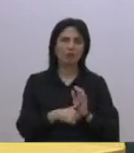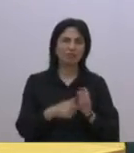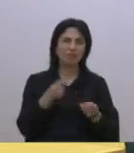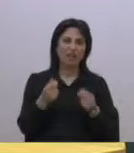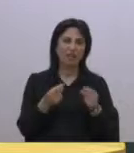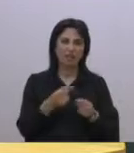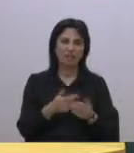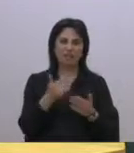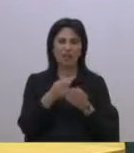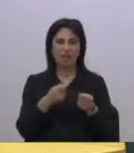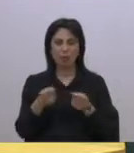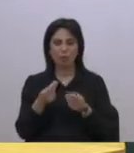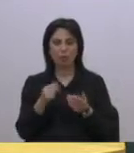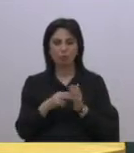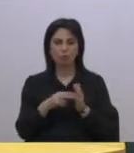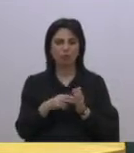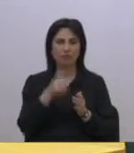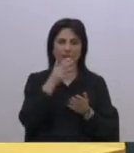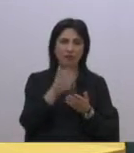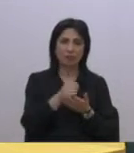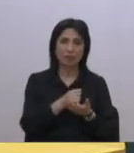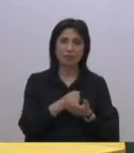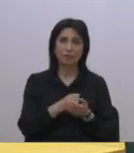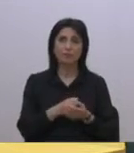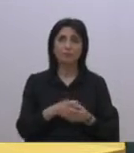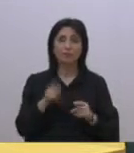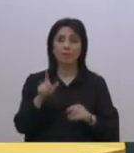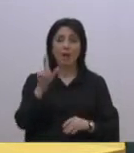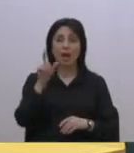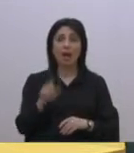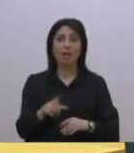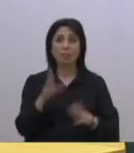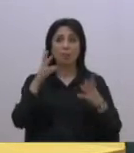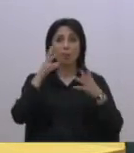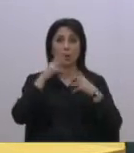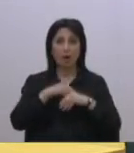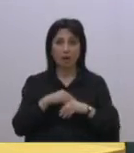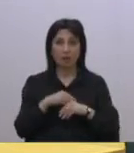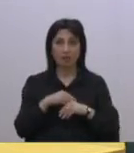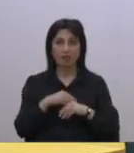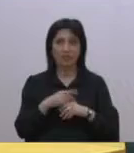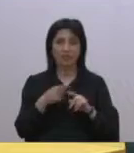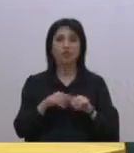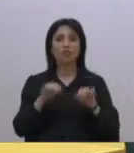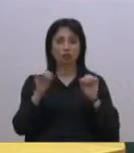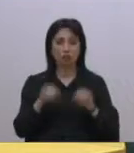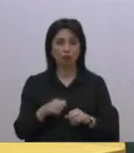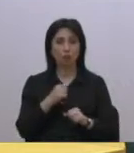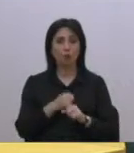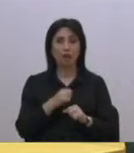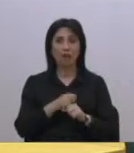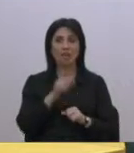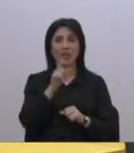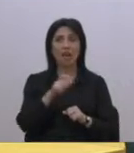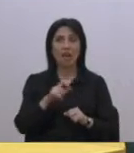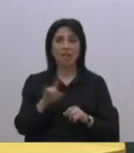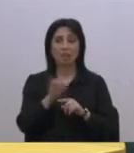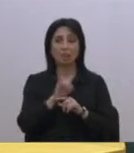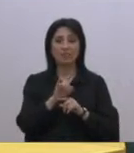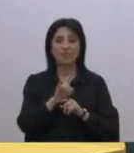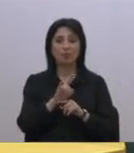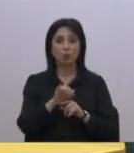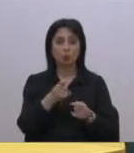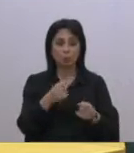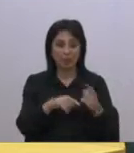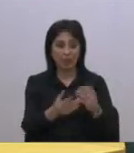იმდენი რეგულაცია, რომ ბიუჯეტს ვერ კრებდით. ამ ადამიანმა მოახერხა და ის შეძლო, რომ ადამიანები სიცრუიდან